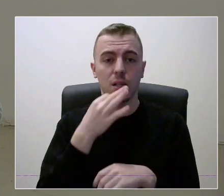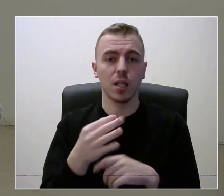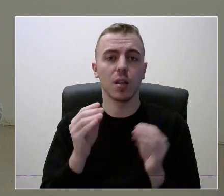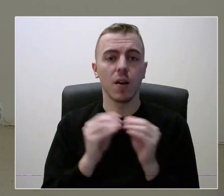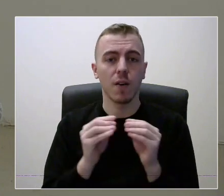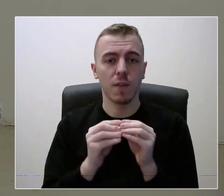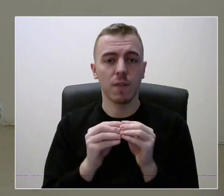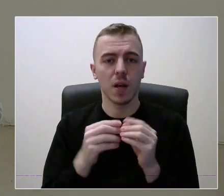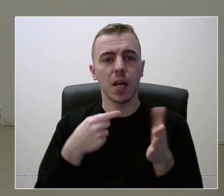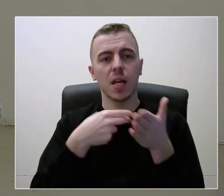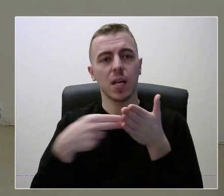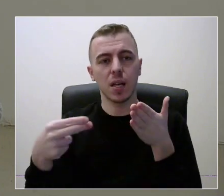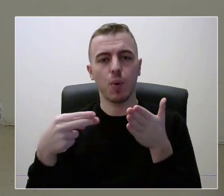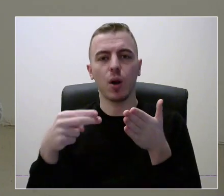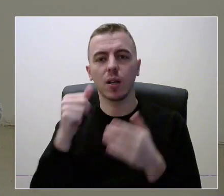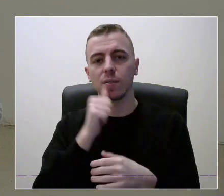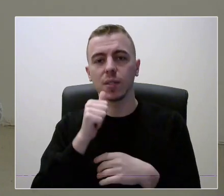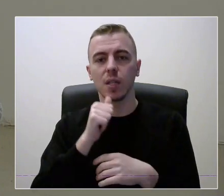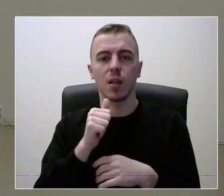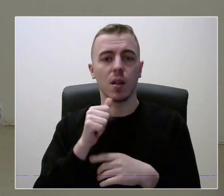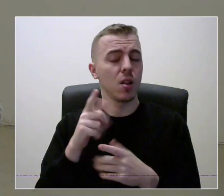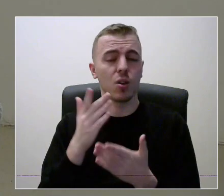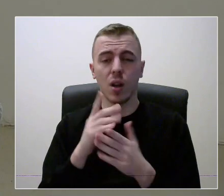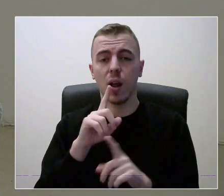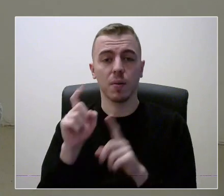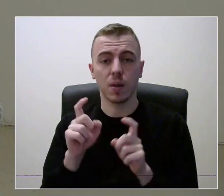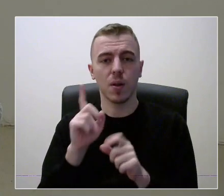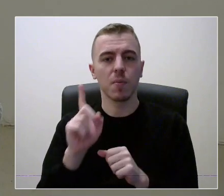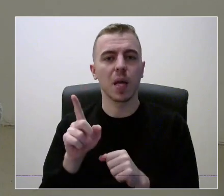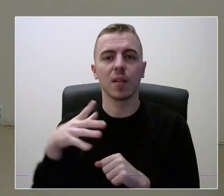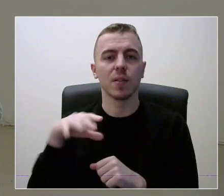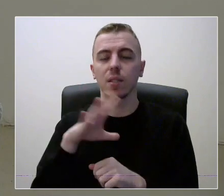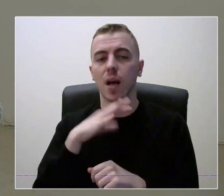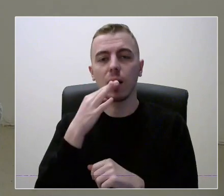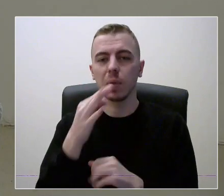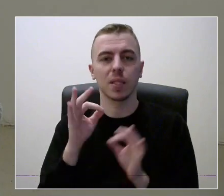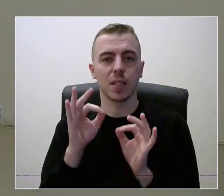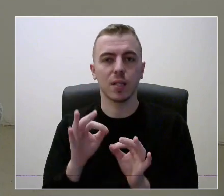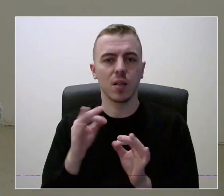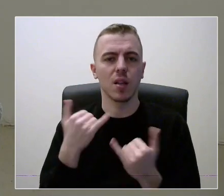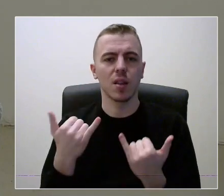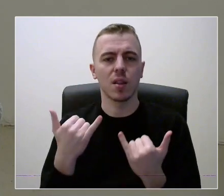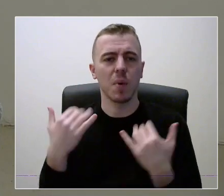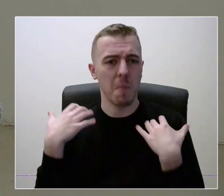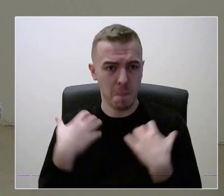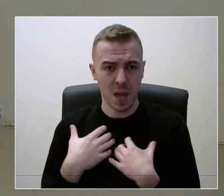pačios įmonės visą laiką ir kitus apklausė, bet niekas negali ir pasakyti, kas dabar meras pasakys, kad